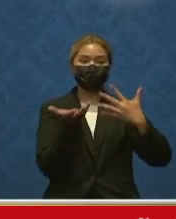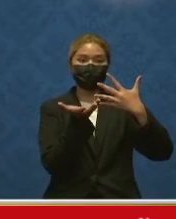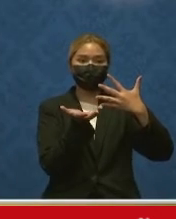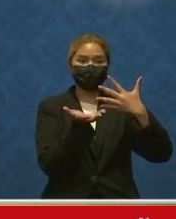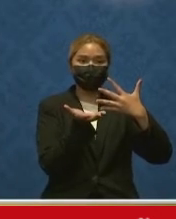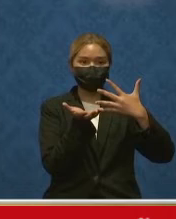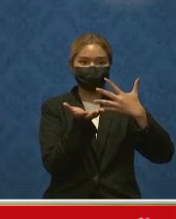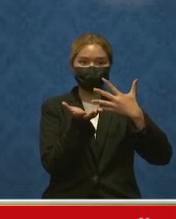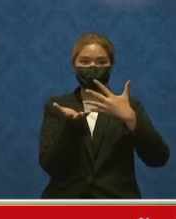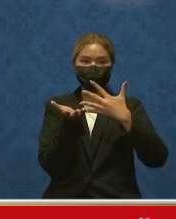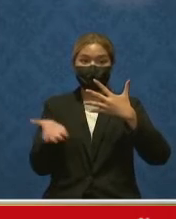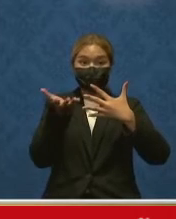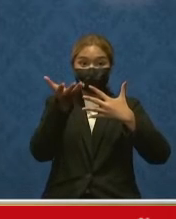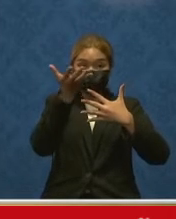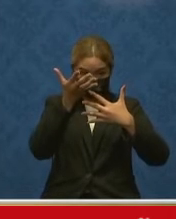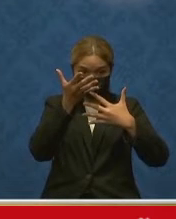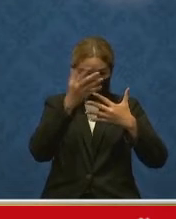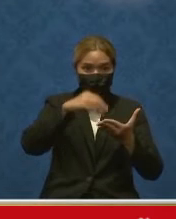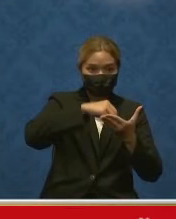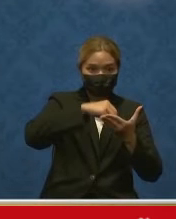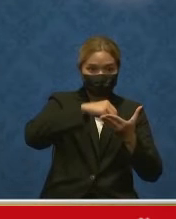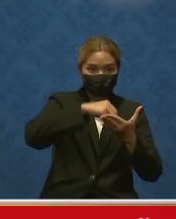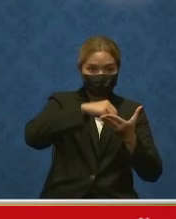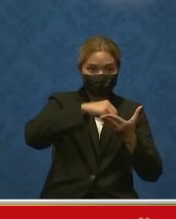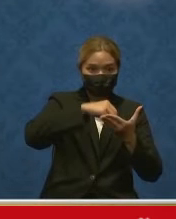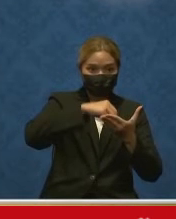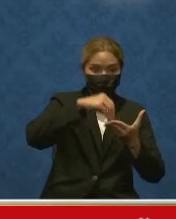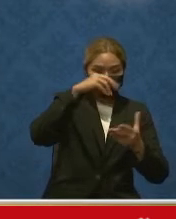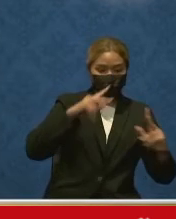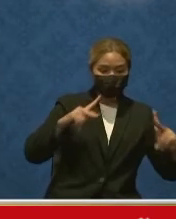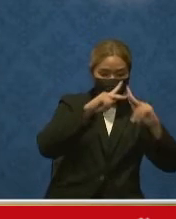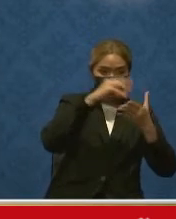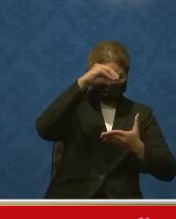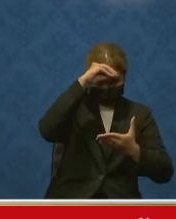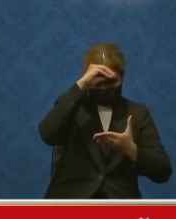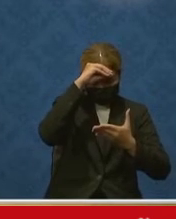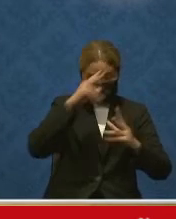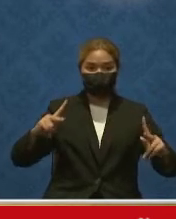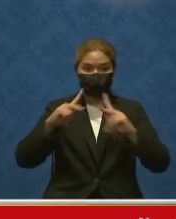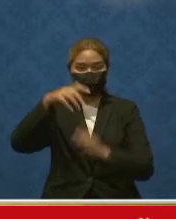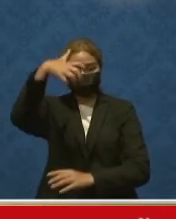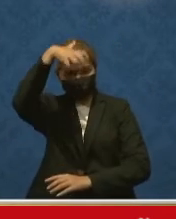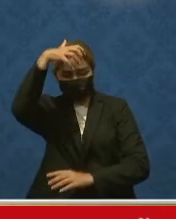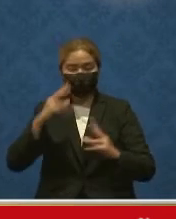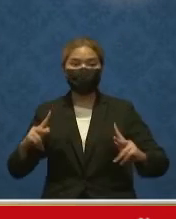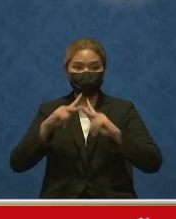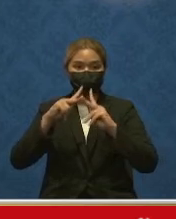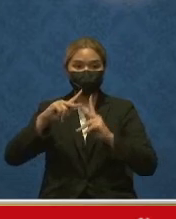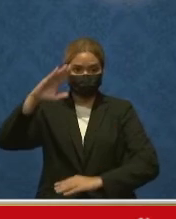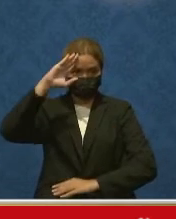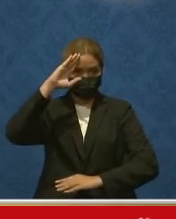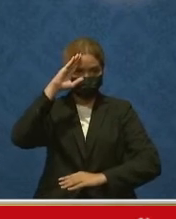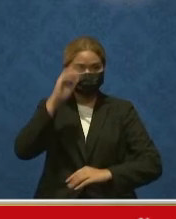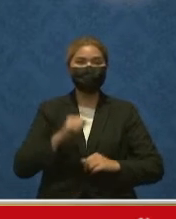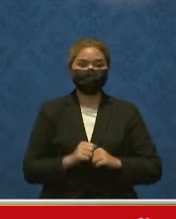ศึกษาธิการ 3แสนกว่ากระทรงมหาดไทยกระทรวงการคลังสุดท้ายอยู่กับทรงอะไรผมเอาล่ะ